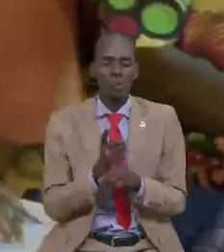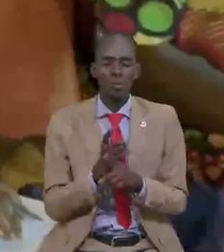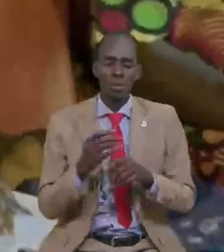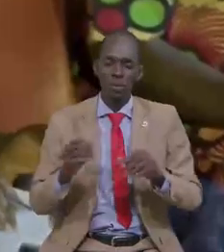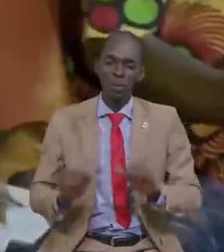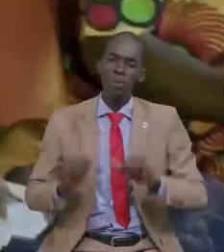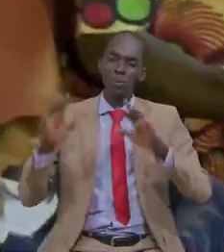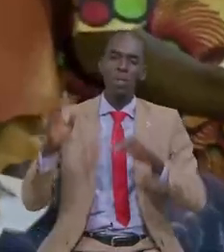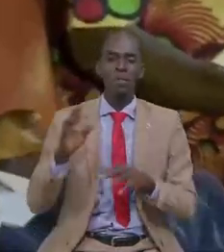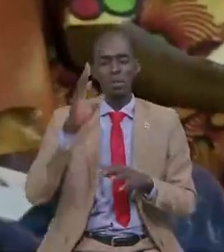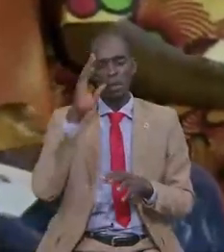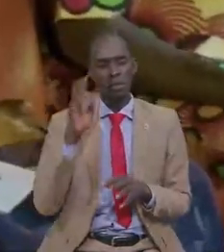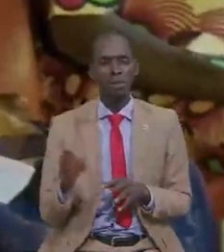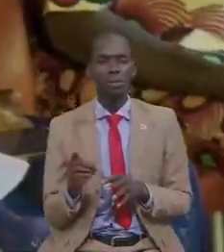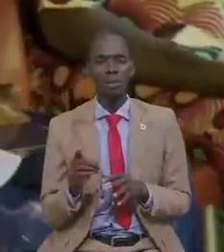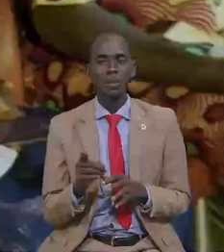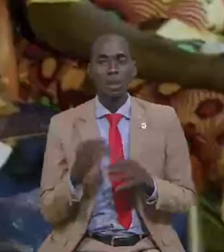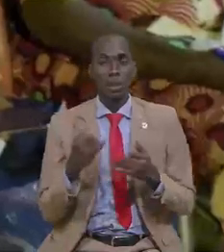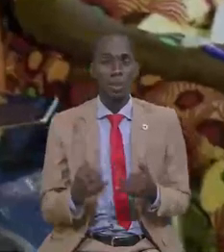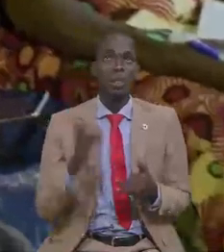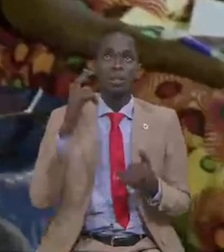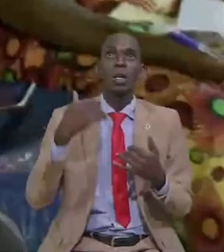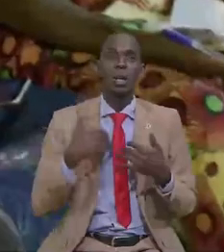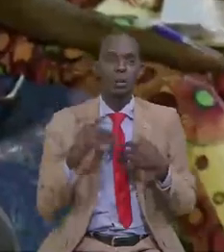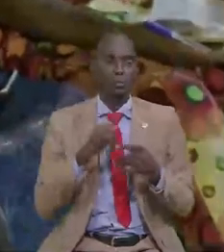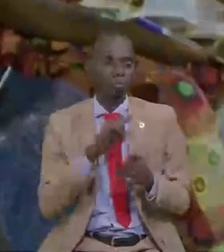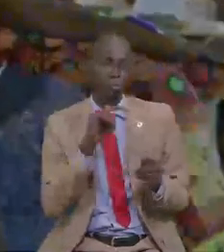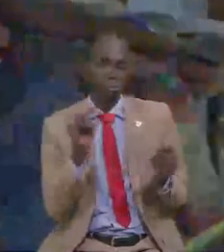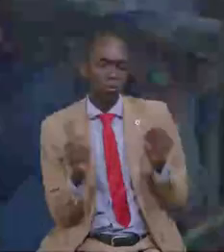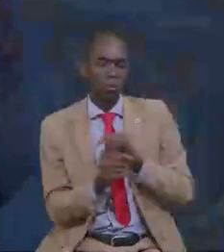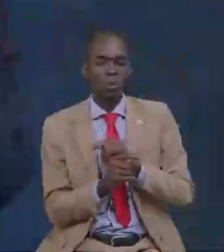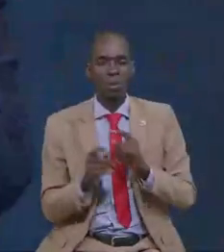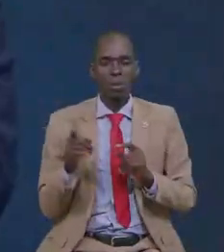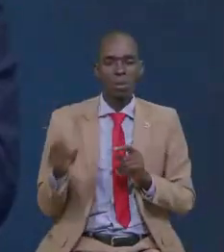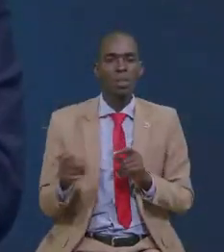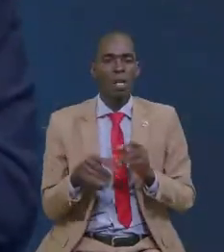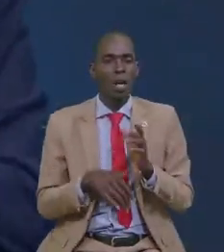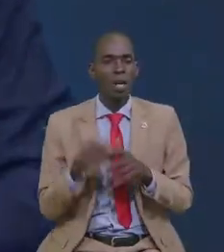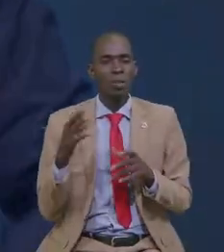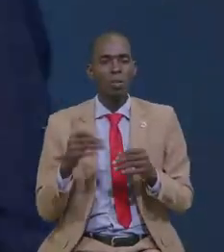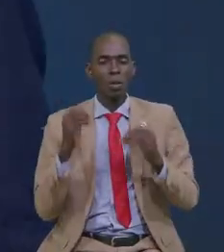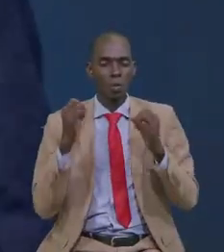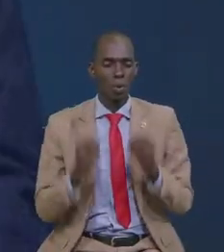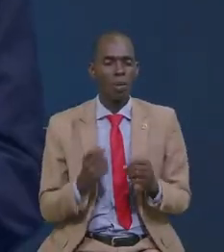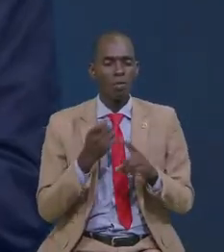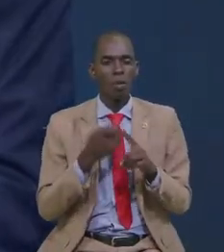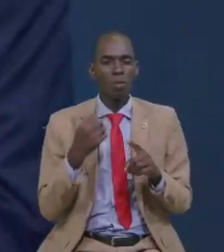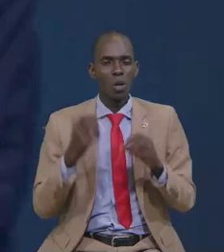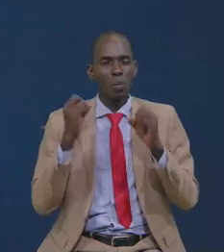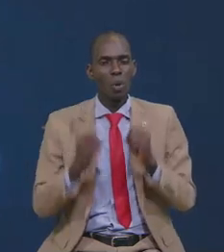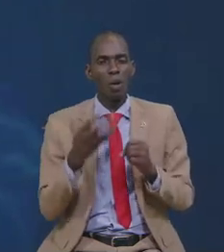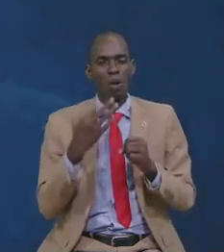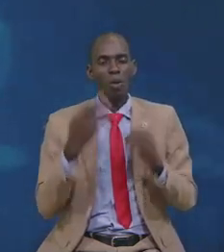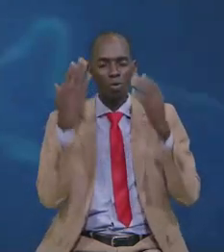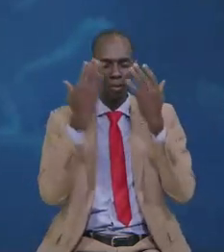Maintenant, Christ vous a délivré. Maintenant, Christ vous a transporté. Vous a